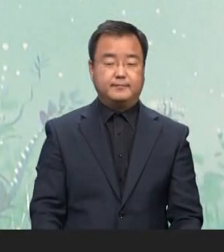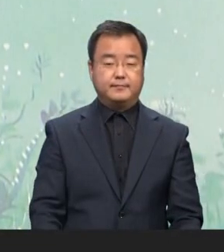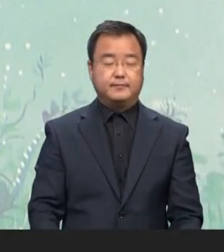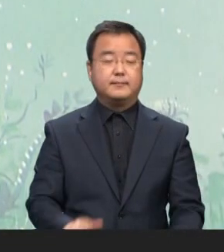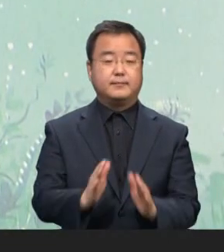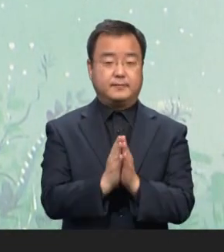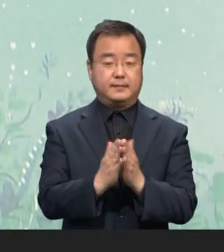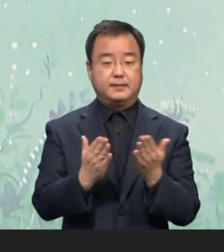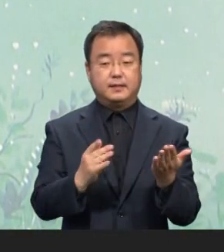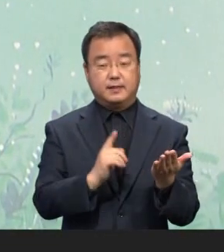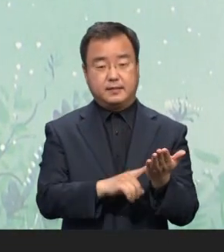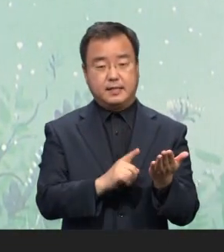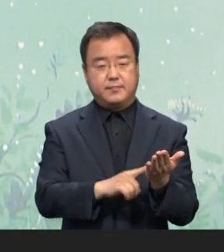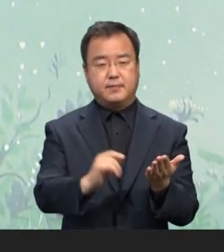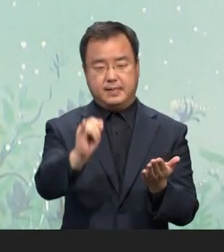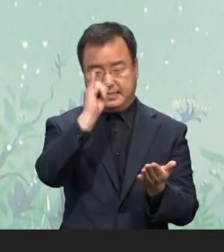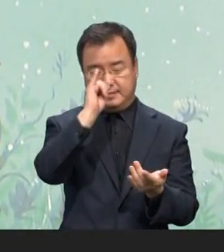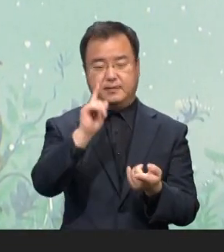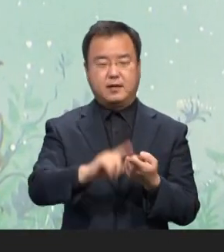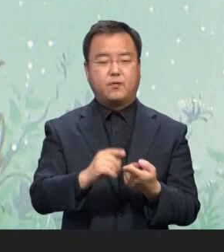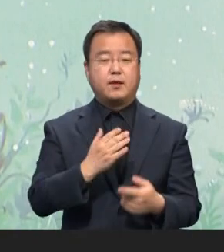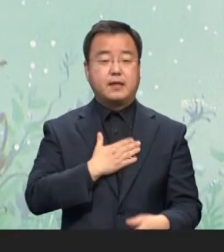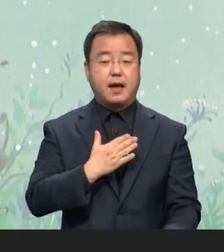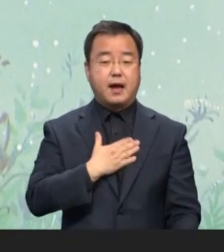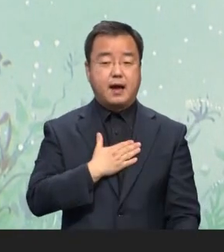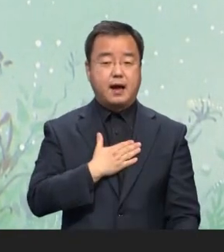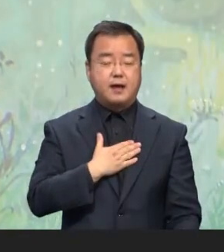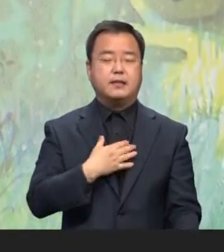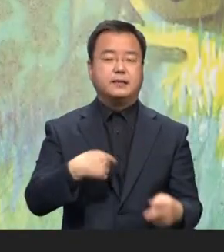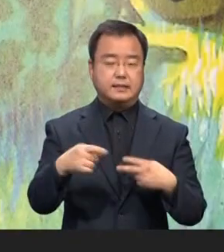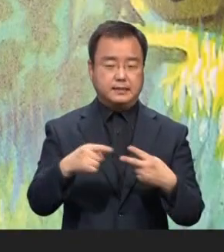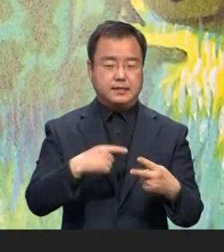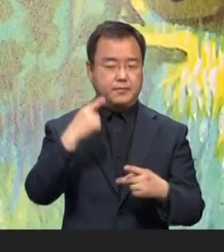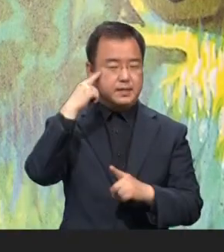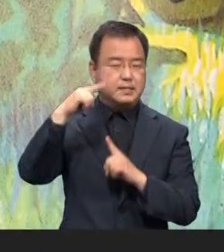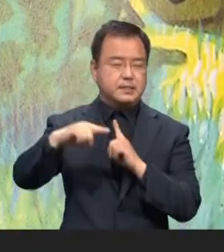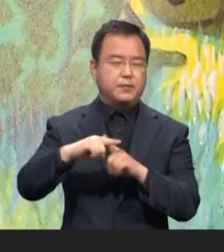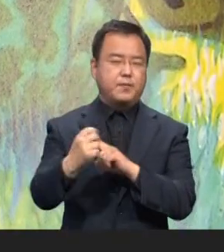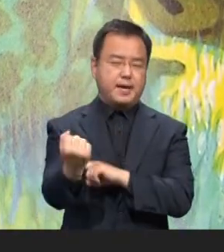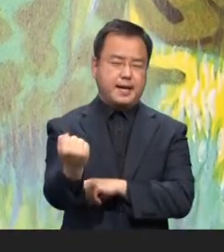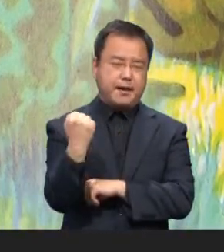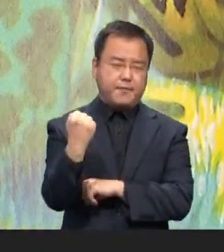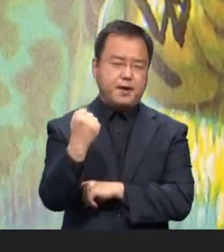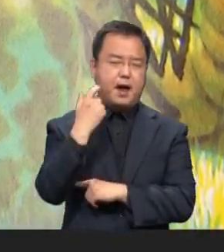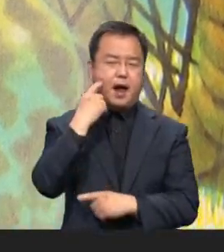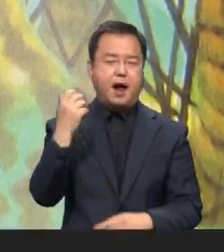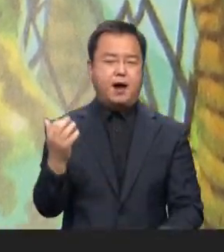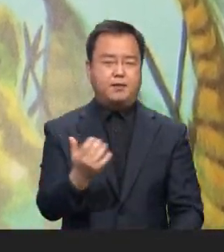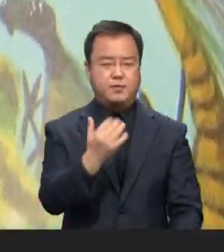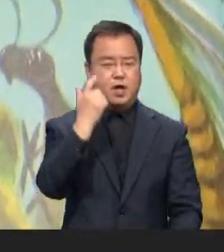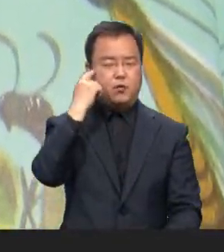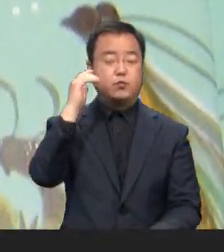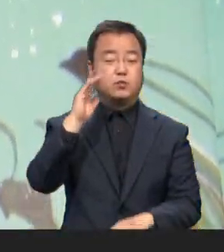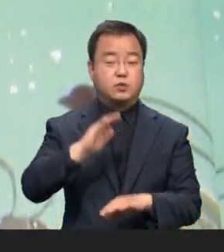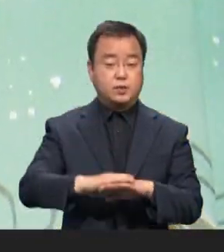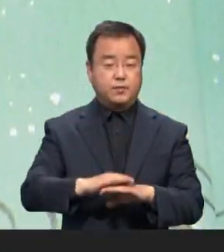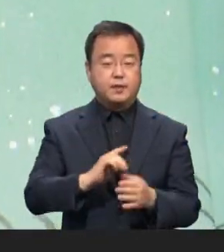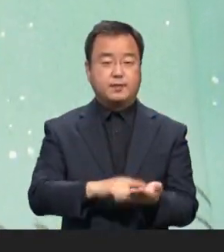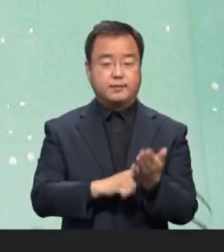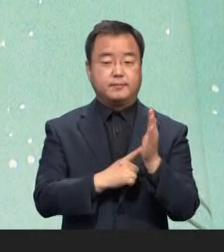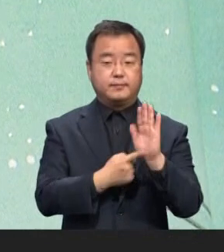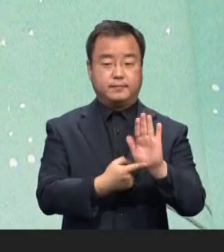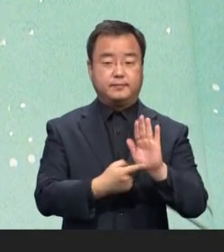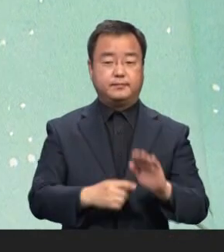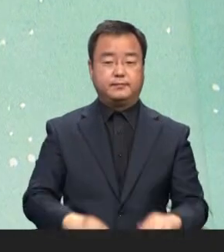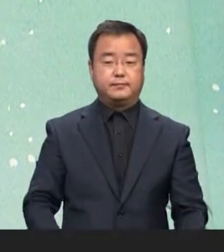이 책은 있는 그대로 나 자신을 받아들이는 긍정의 힘이 가장 아름답고 지혜로운 것임을 보여줍니다.